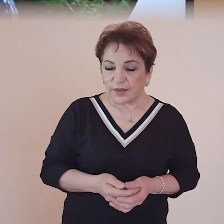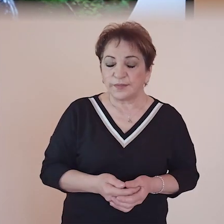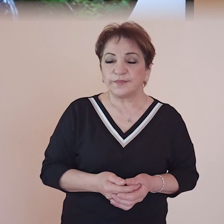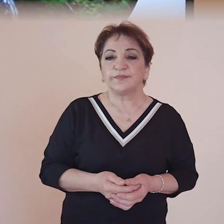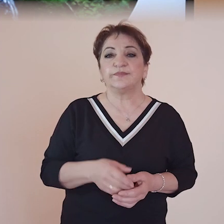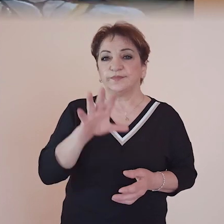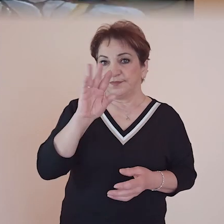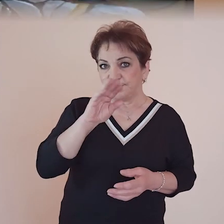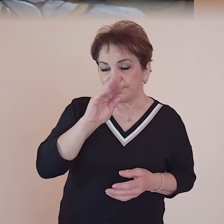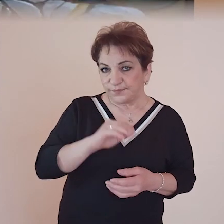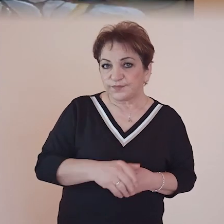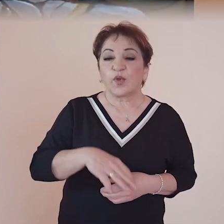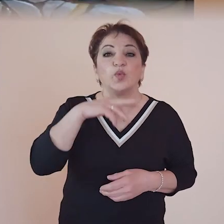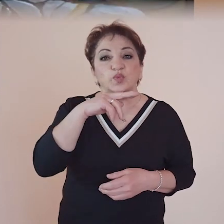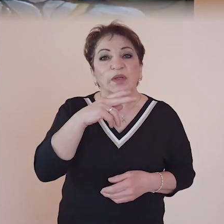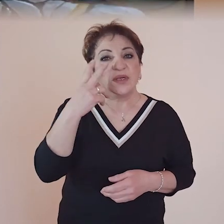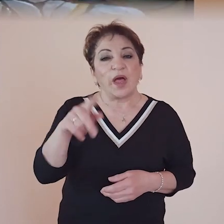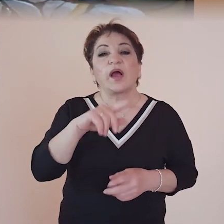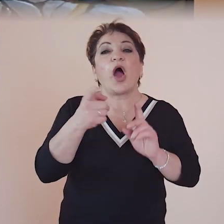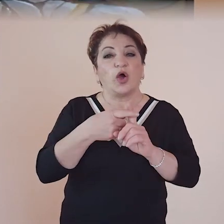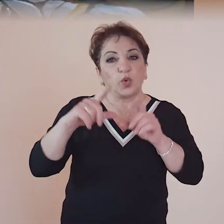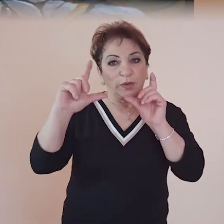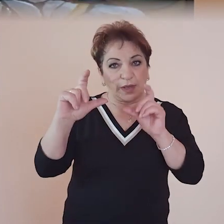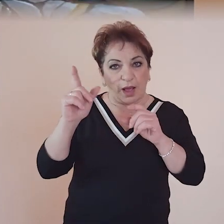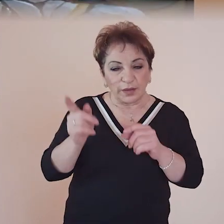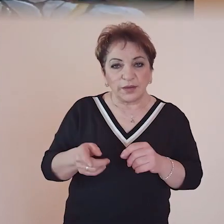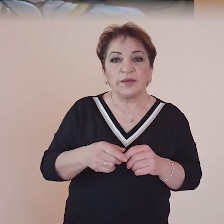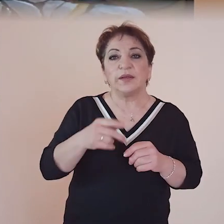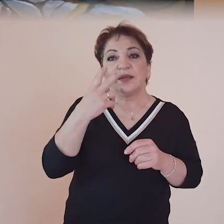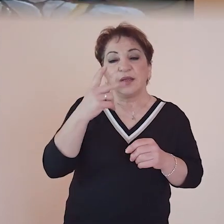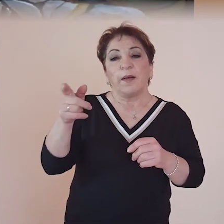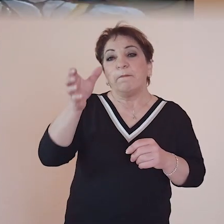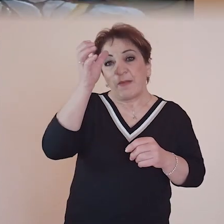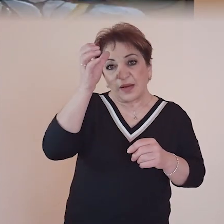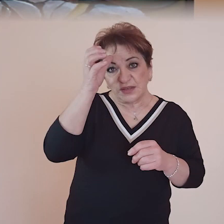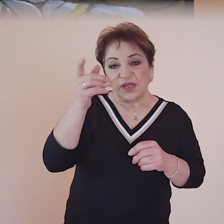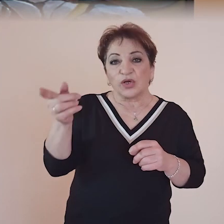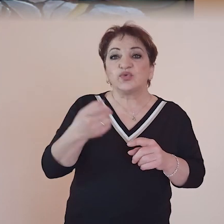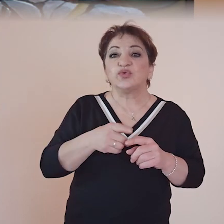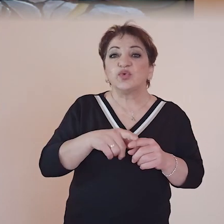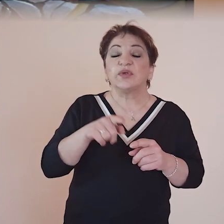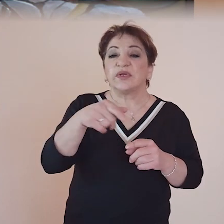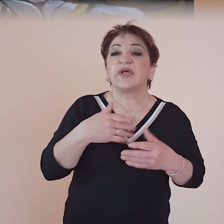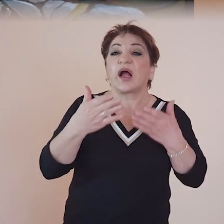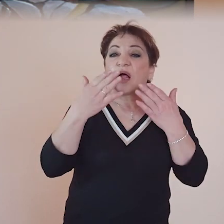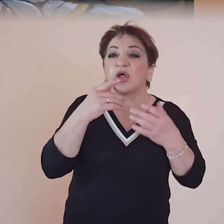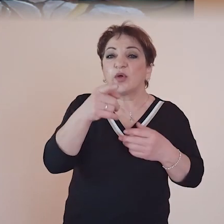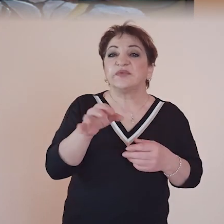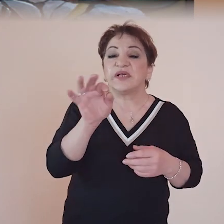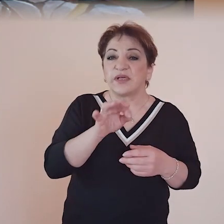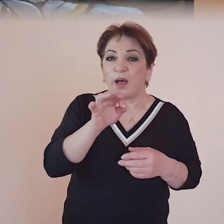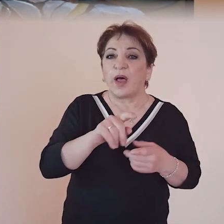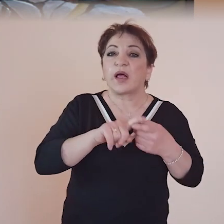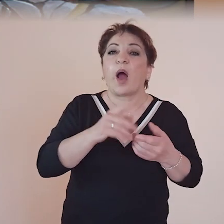Ուշադիր նա ենք հաջորդ նկարին, հաջորդ բանաստղթությունը, որ ընթերցելու եմ ձեզ համար, կապ ունի